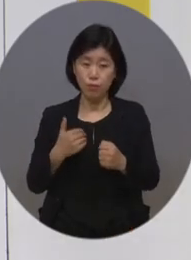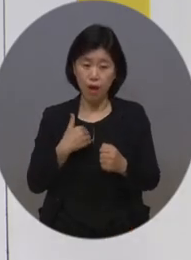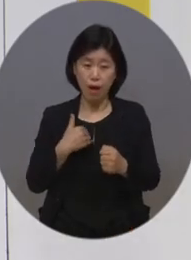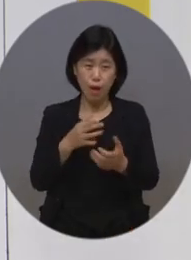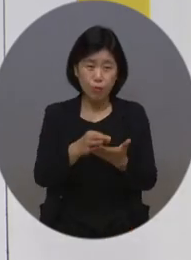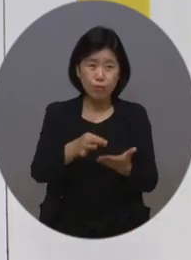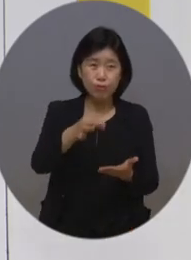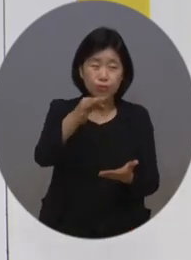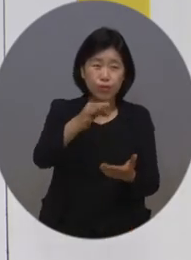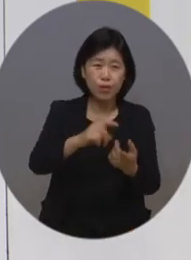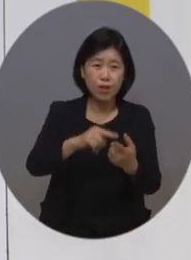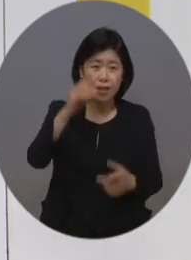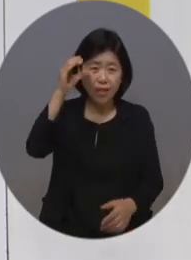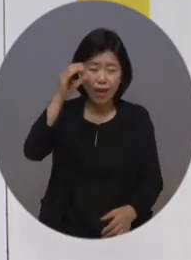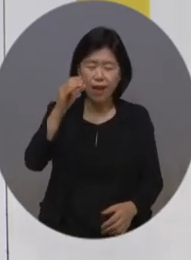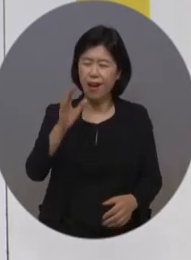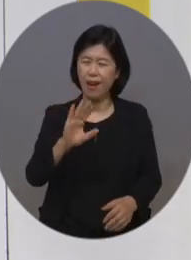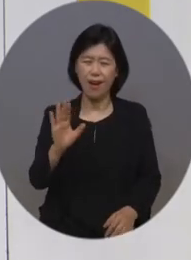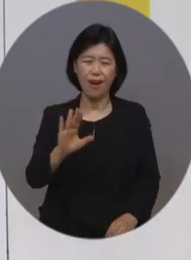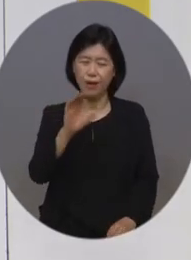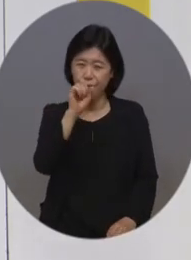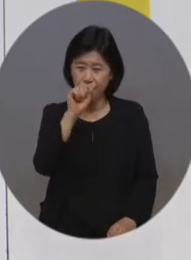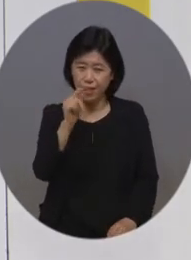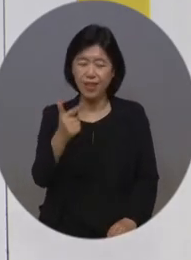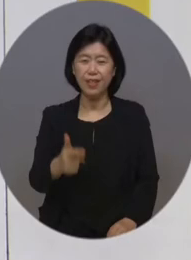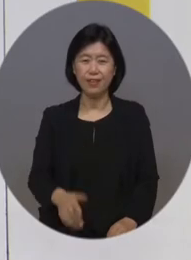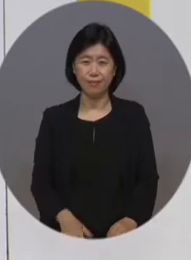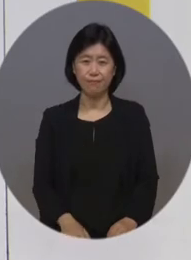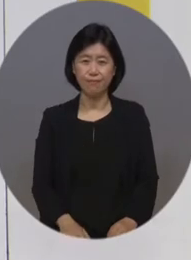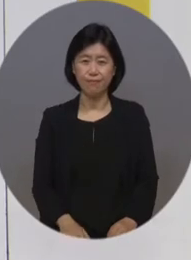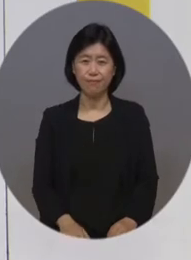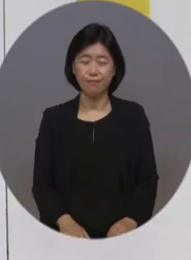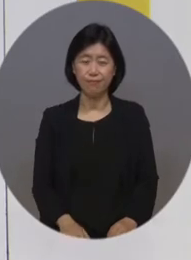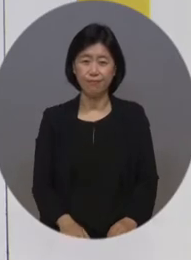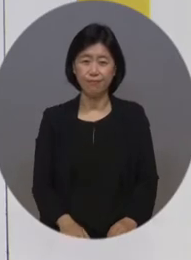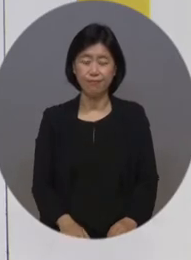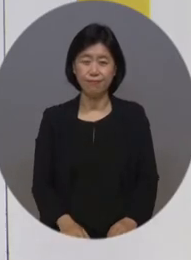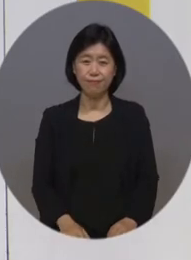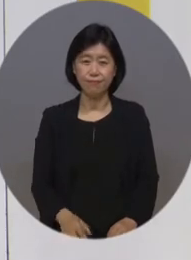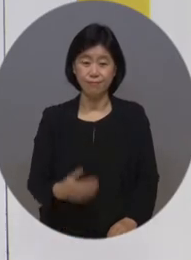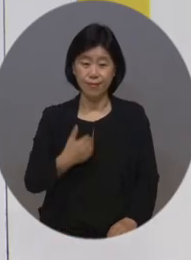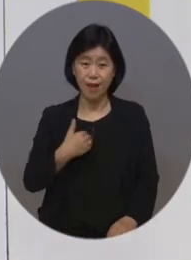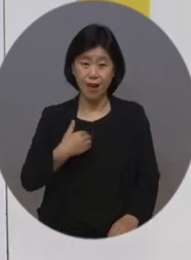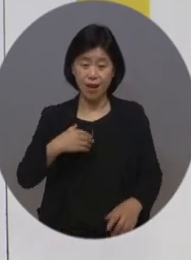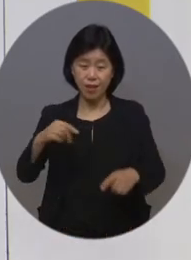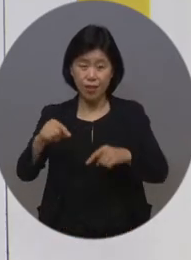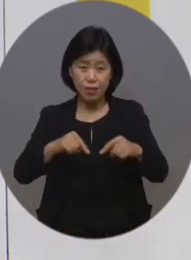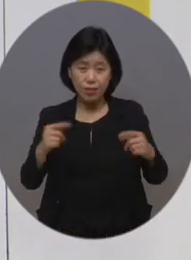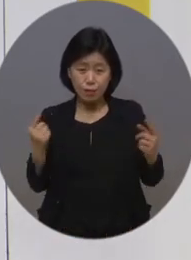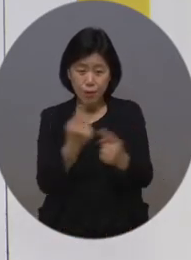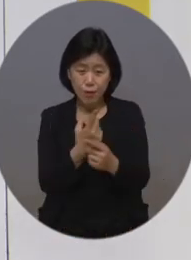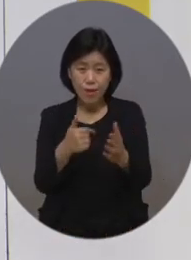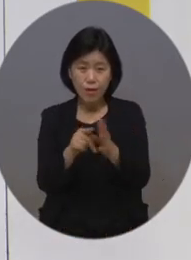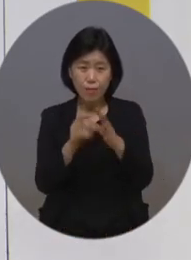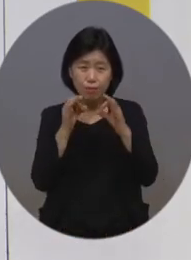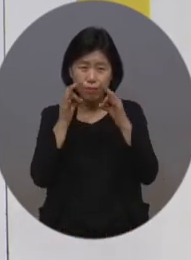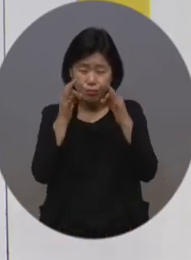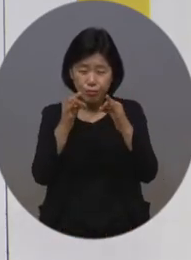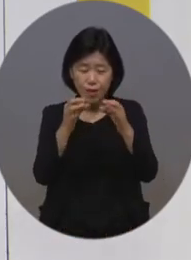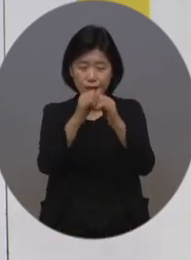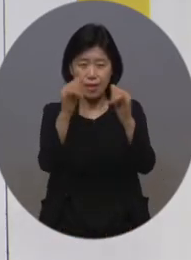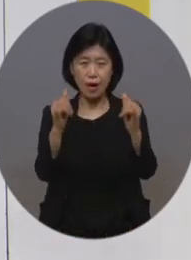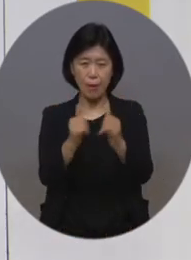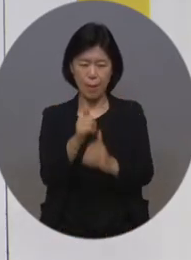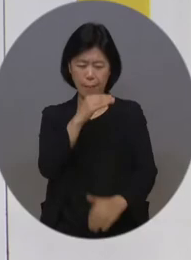개혁 팔을 4 운동권 출신의 개업할 까지 하나는 않았다 그리고 내가 쓴 소리 하고 사회가 올바르게 가야